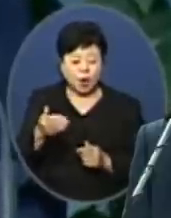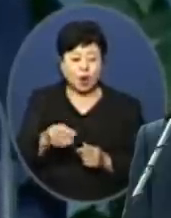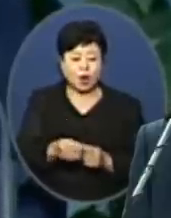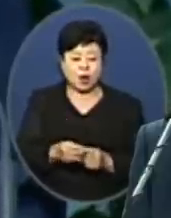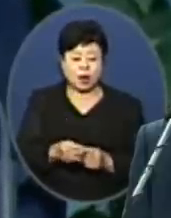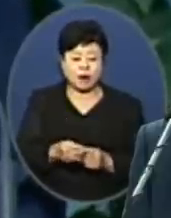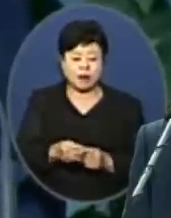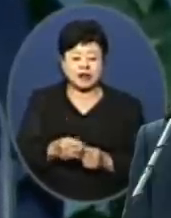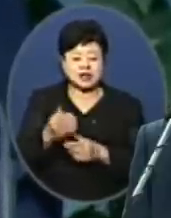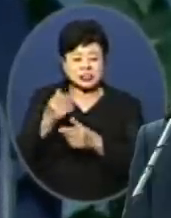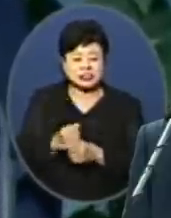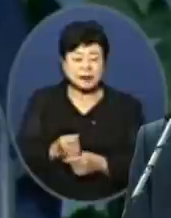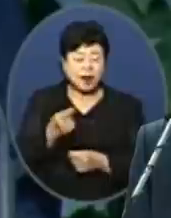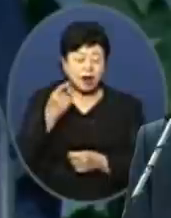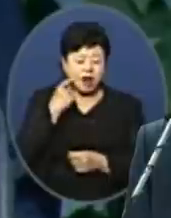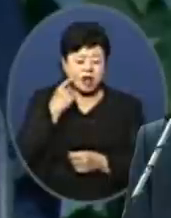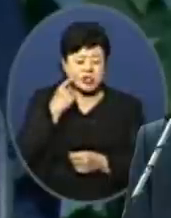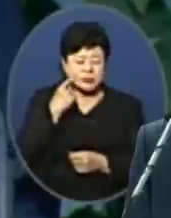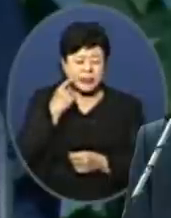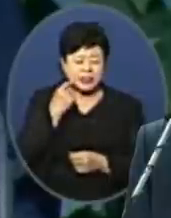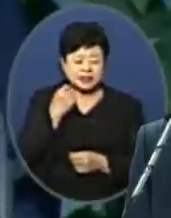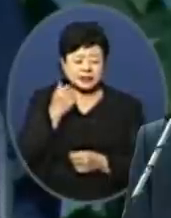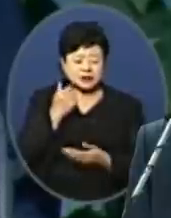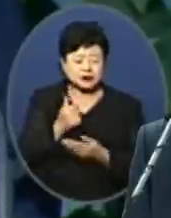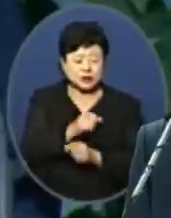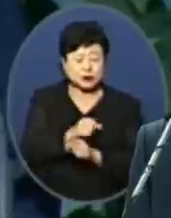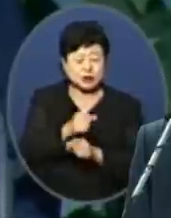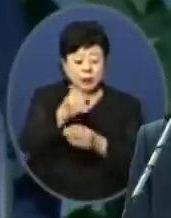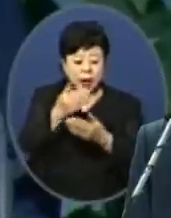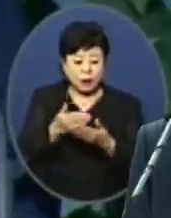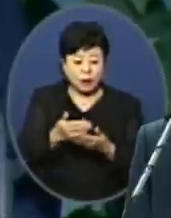거듭나면 거짓말한 죄가 용서 안 받고 난 다음 그 자리에